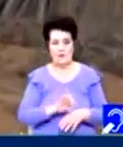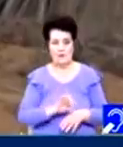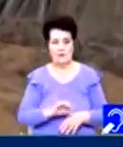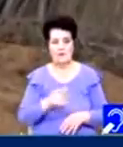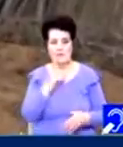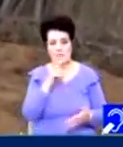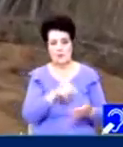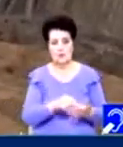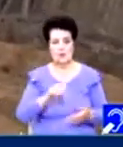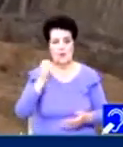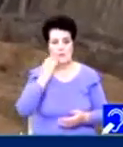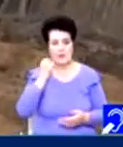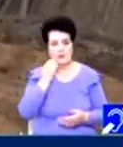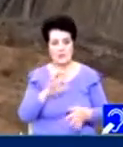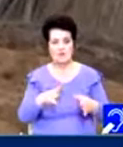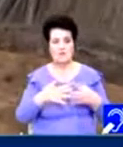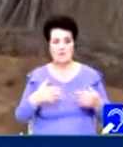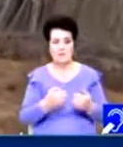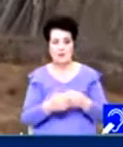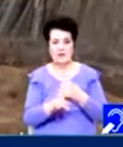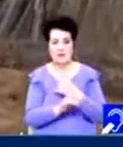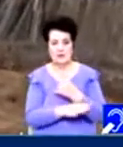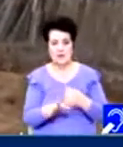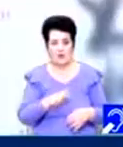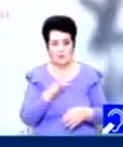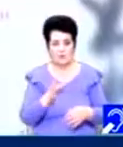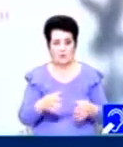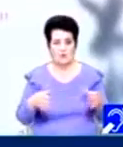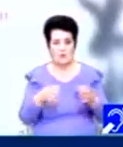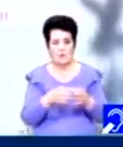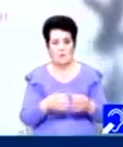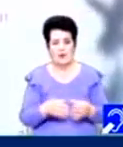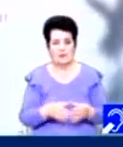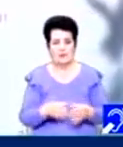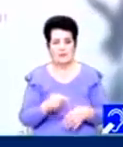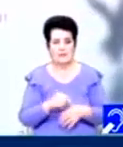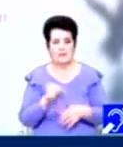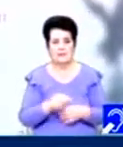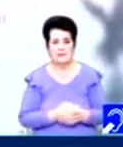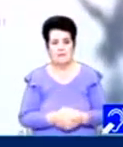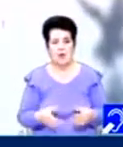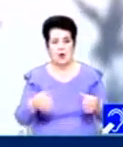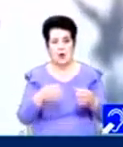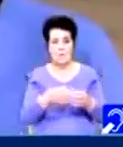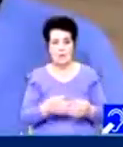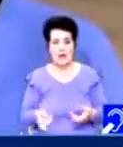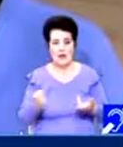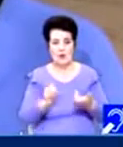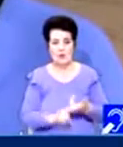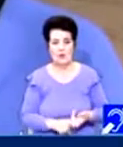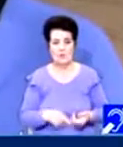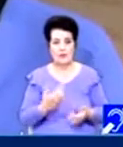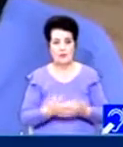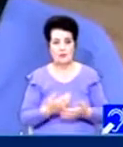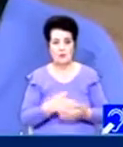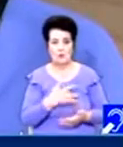și la robinetele bătrânilor și familiilor sărace, a fost lansată o campanie de sensibilizare. Campania Adoptă o Conectare